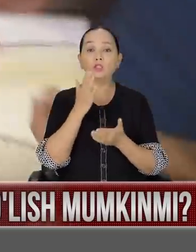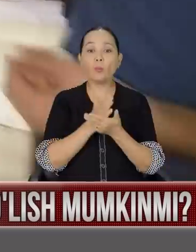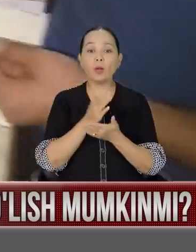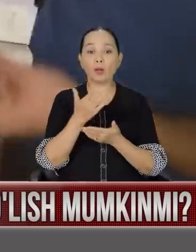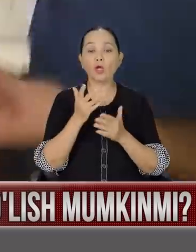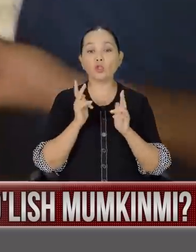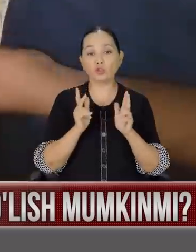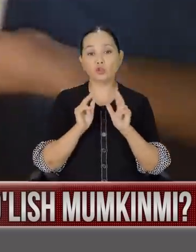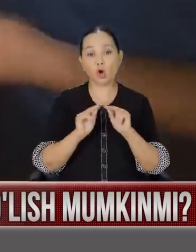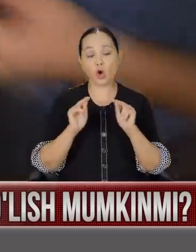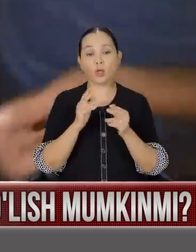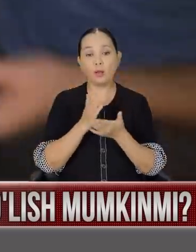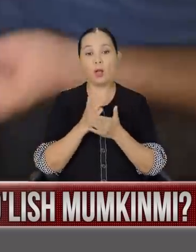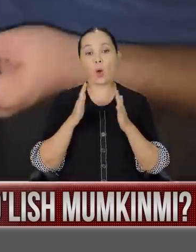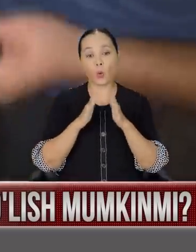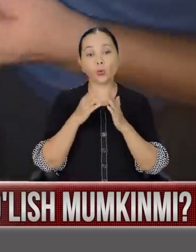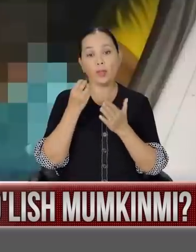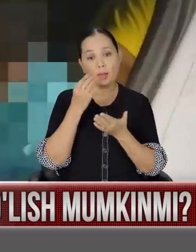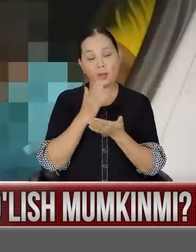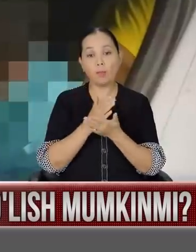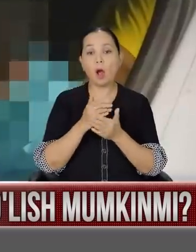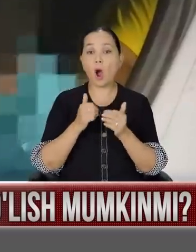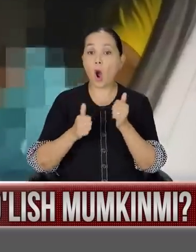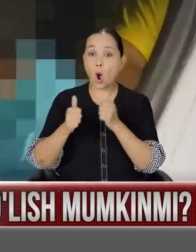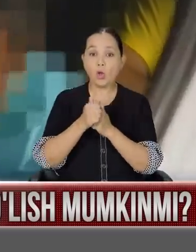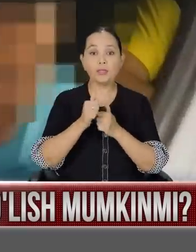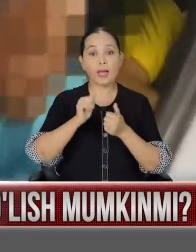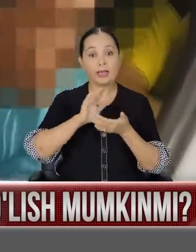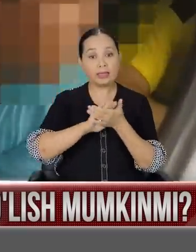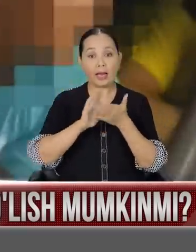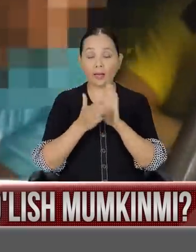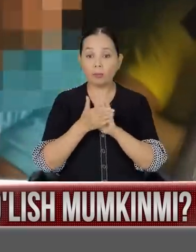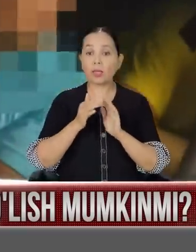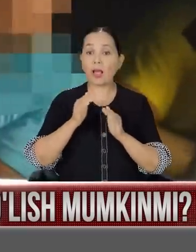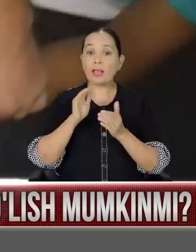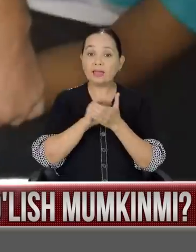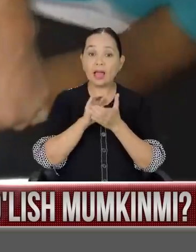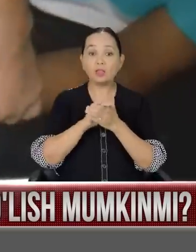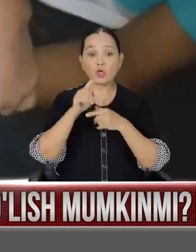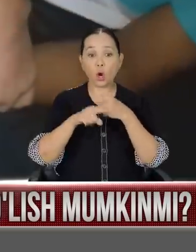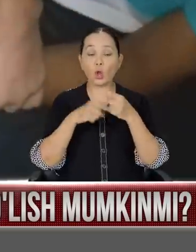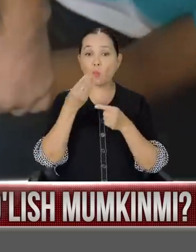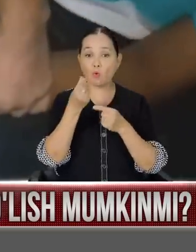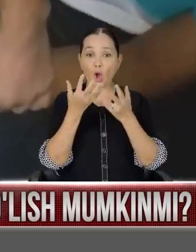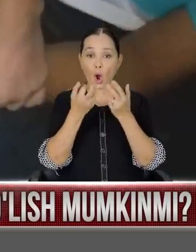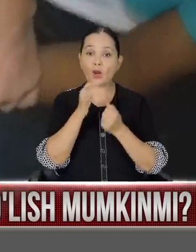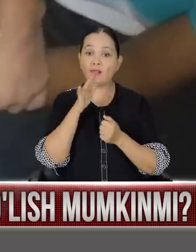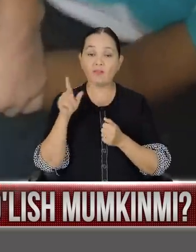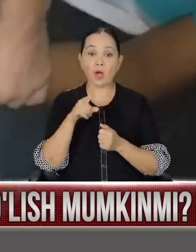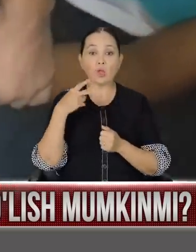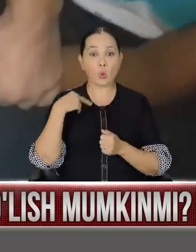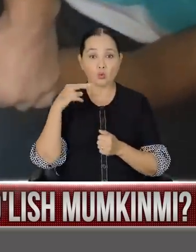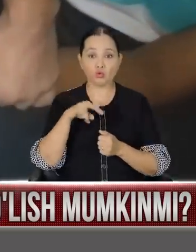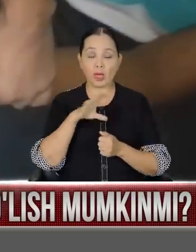Shu shogirdlarim pasportida, hali uyda yana bor ekan. Oldindan til biriktirgan tanishi orqali so'ralgan miqdordagi pullarni olayotganda